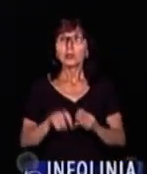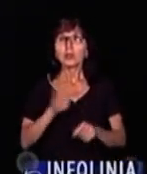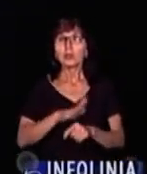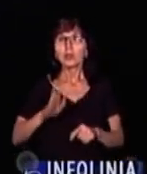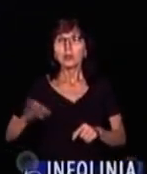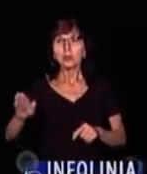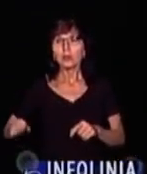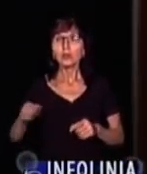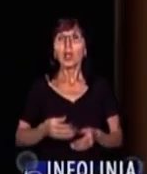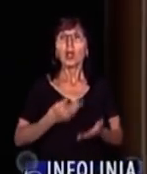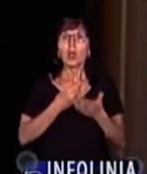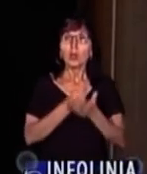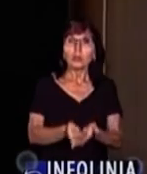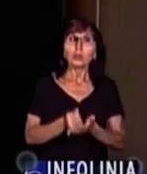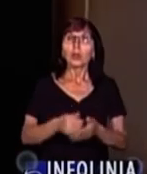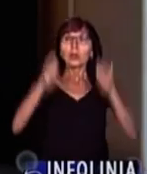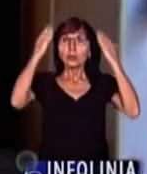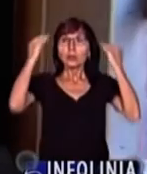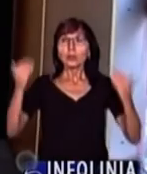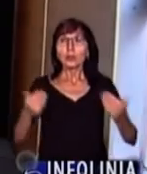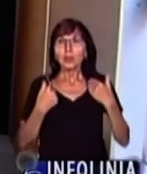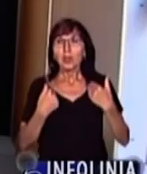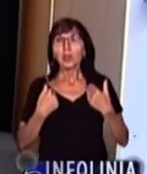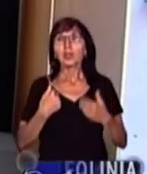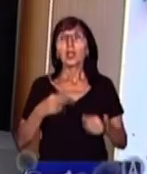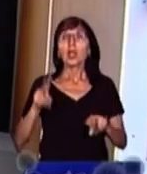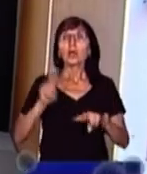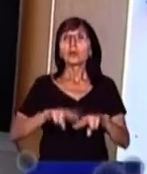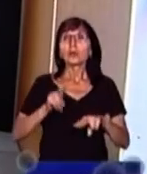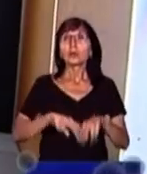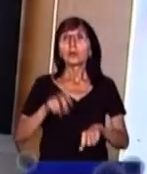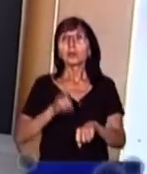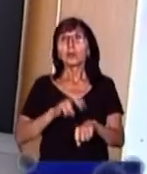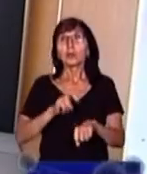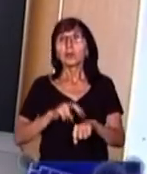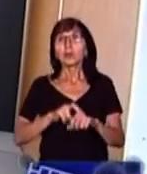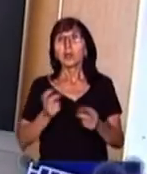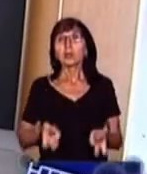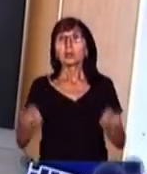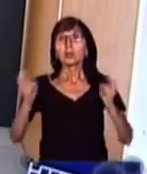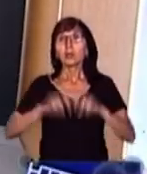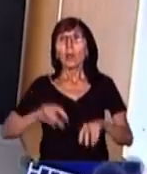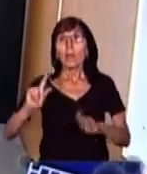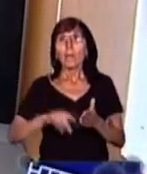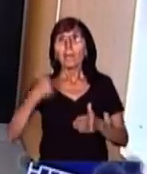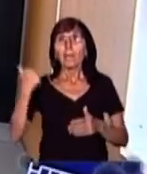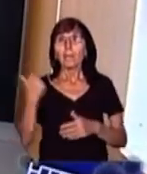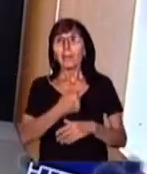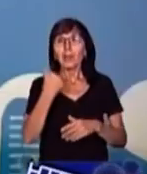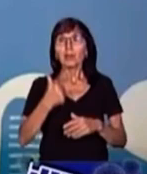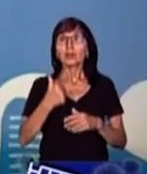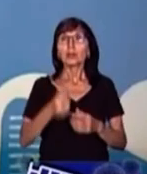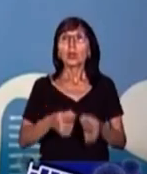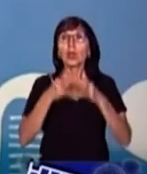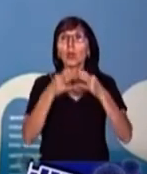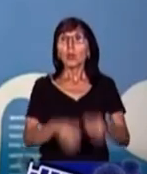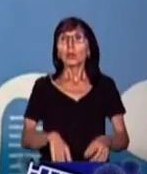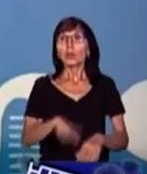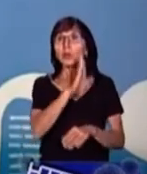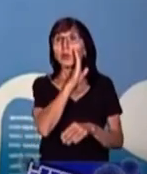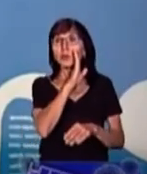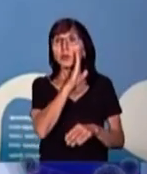w sprzęt medyczny w ramach akcji Zanurzeni w Miłości, czy stworzenie pierwszego w Polsce mobilnego konfesjonału. Myślę, że naśladujemy